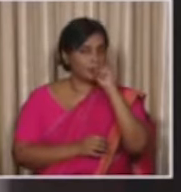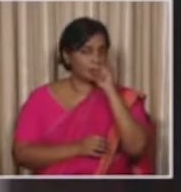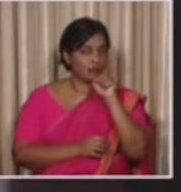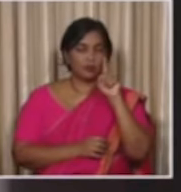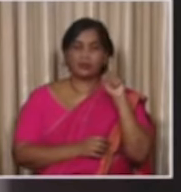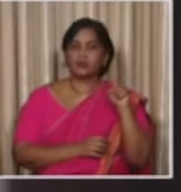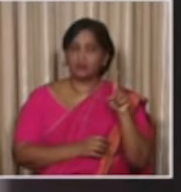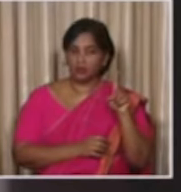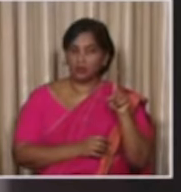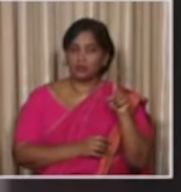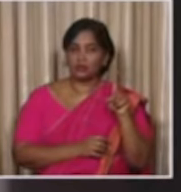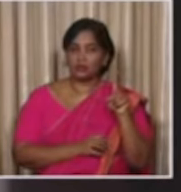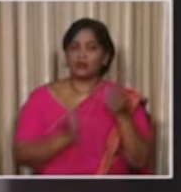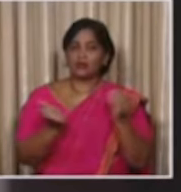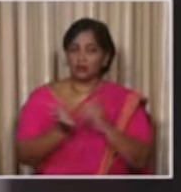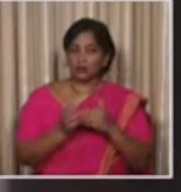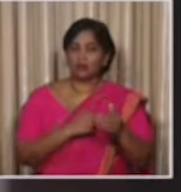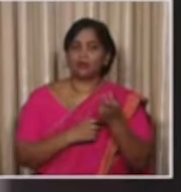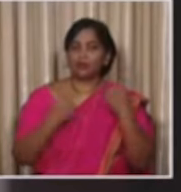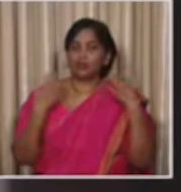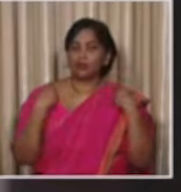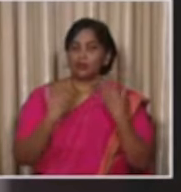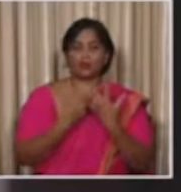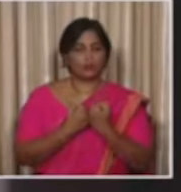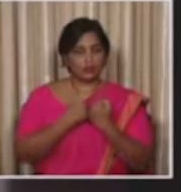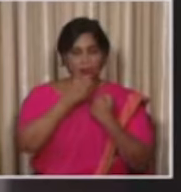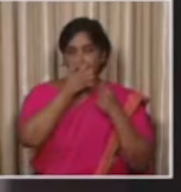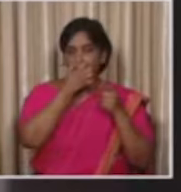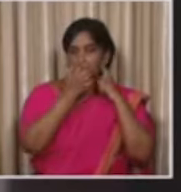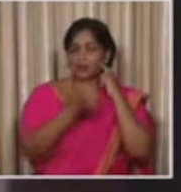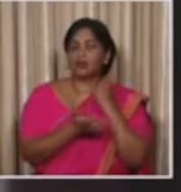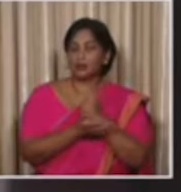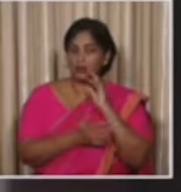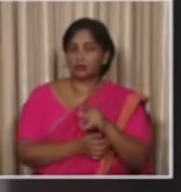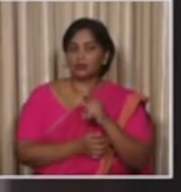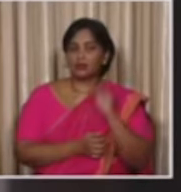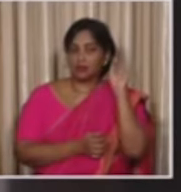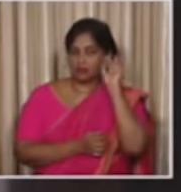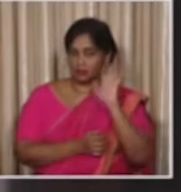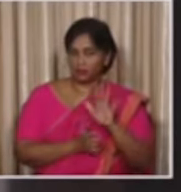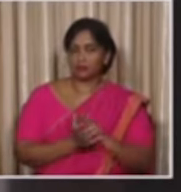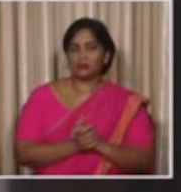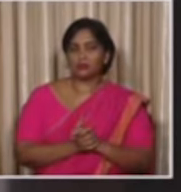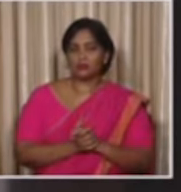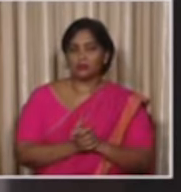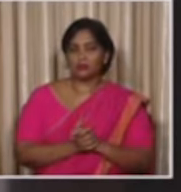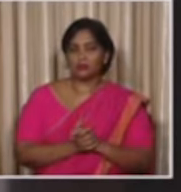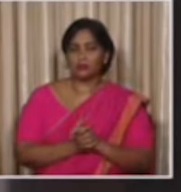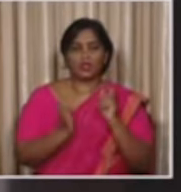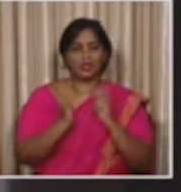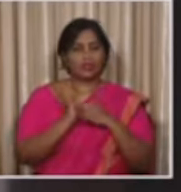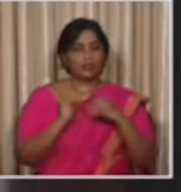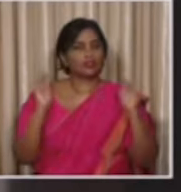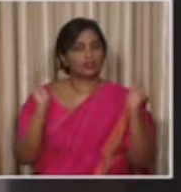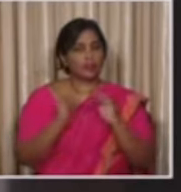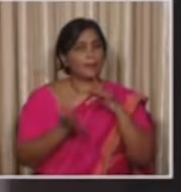50.1%, තවදුරටත් මූල්‍ය පහසුකම් ලබා ගැනීම දුෂ්කර වී ඇති බව අනාවරණය වී තිබෙනවා. ක්ෂුද්‍ර